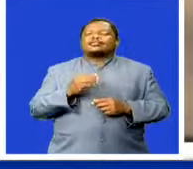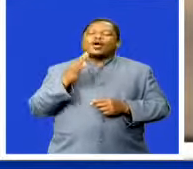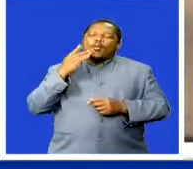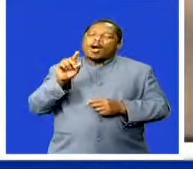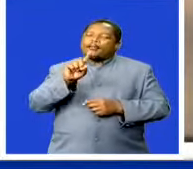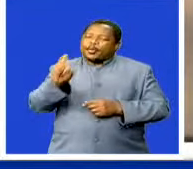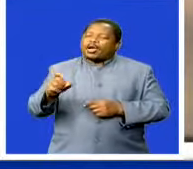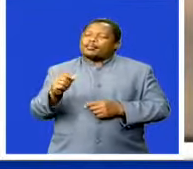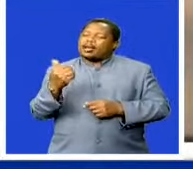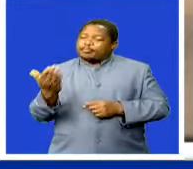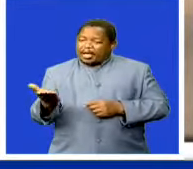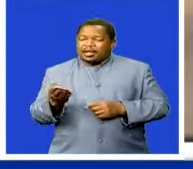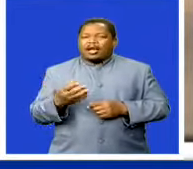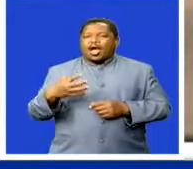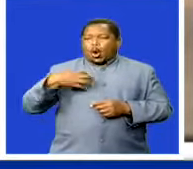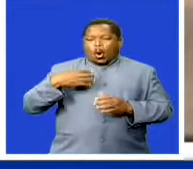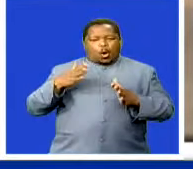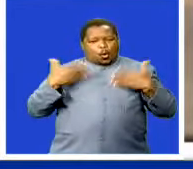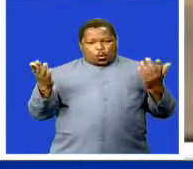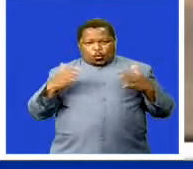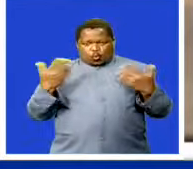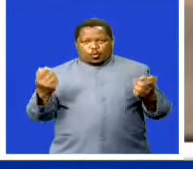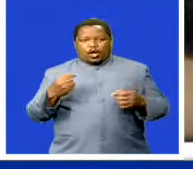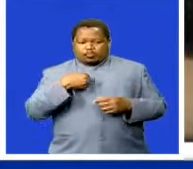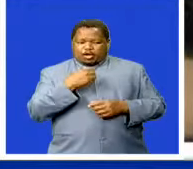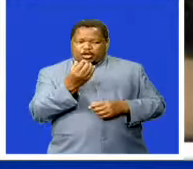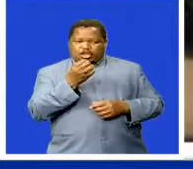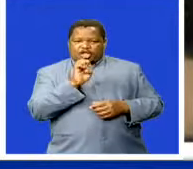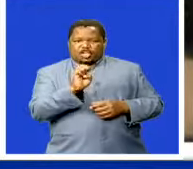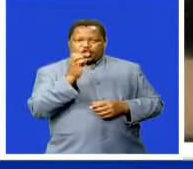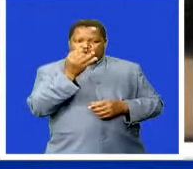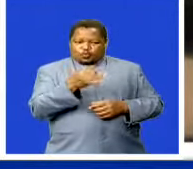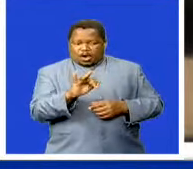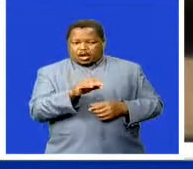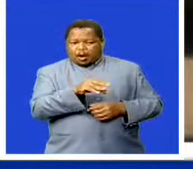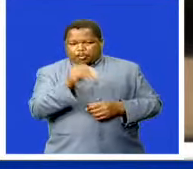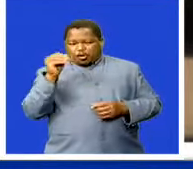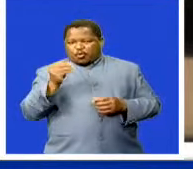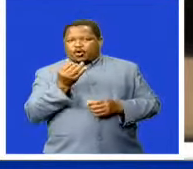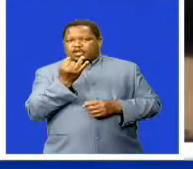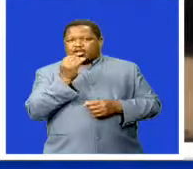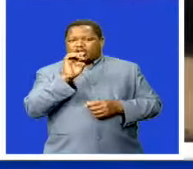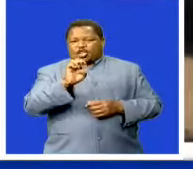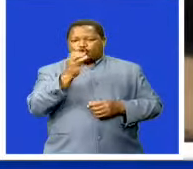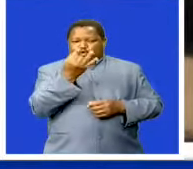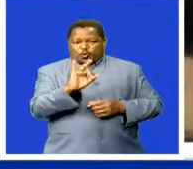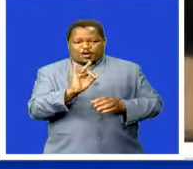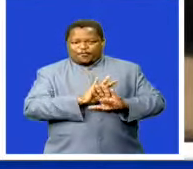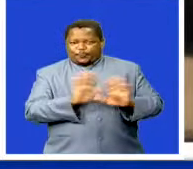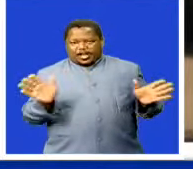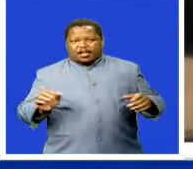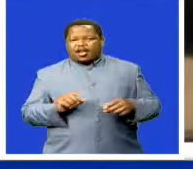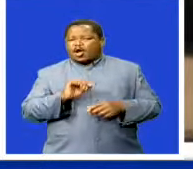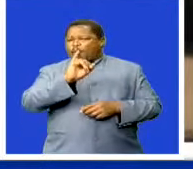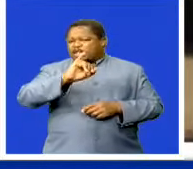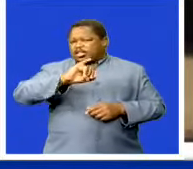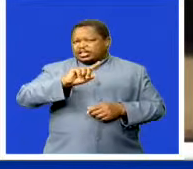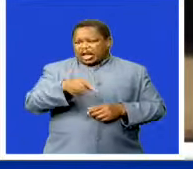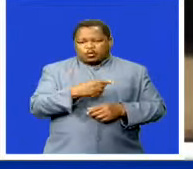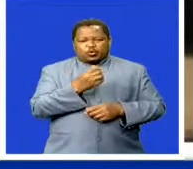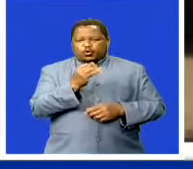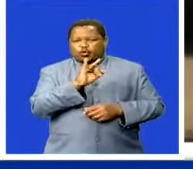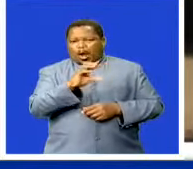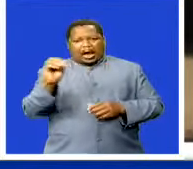kuphela ekhikhini hayi 1200 wemalangeni. Siboniso ke uthi wayibika indzaba emaphoyisa aseMalkens nakhona lekakhala